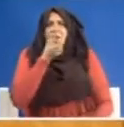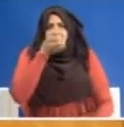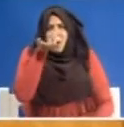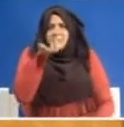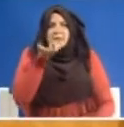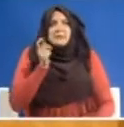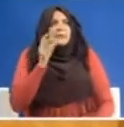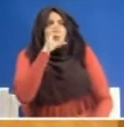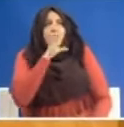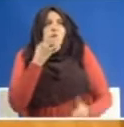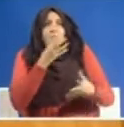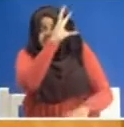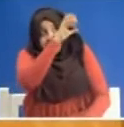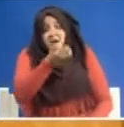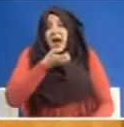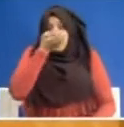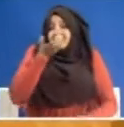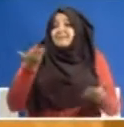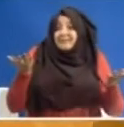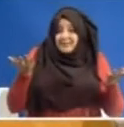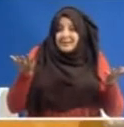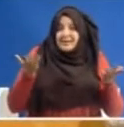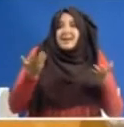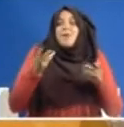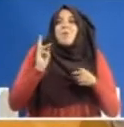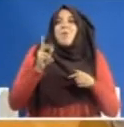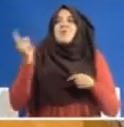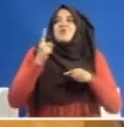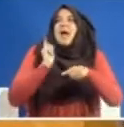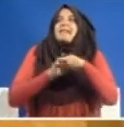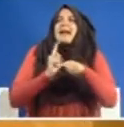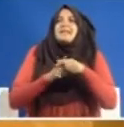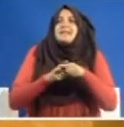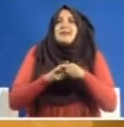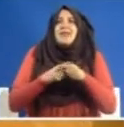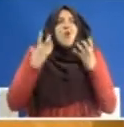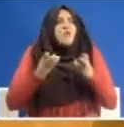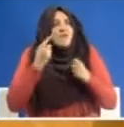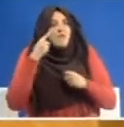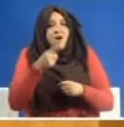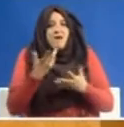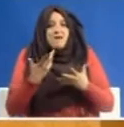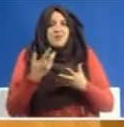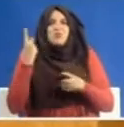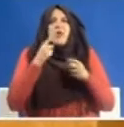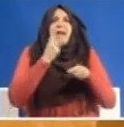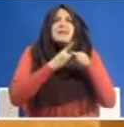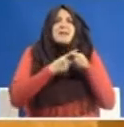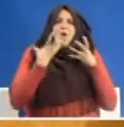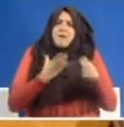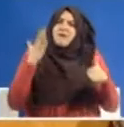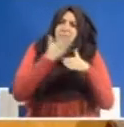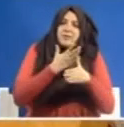إذا بالتالي فكل كل ممنوع مرغوب، إذا فهو تحركت فيه غرائزه ليس مما تحركت